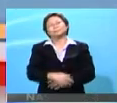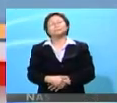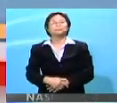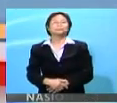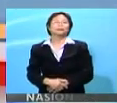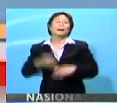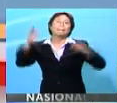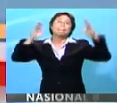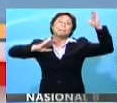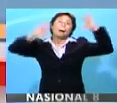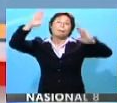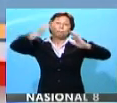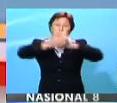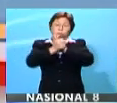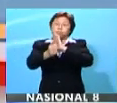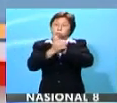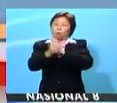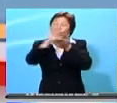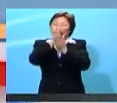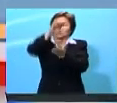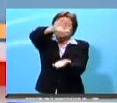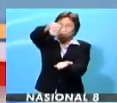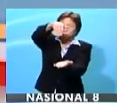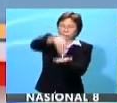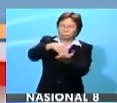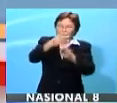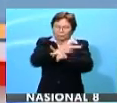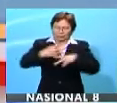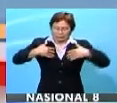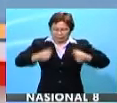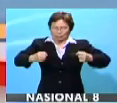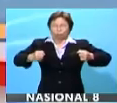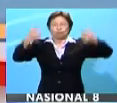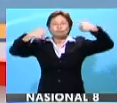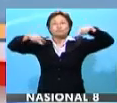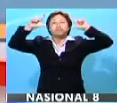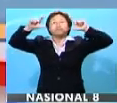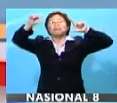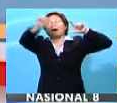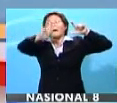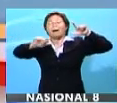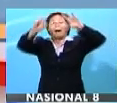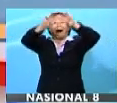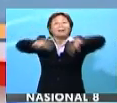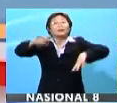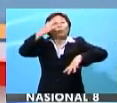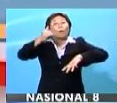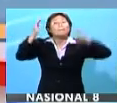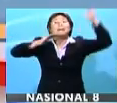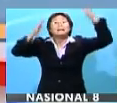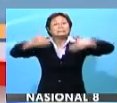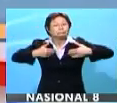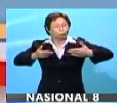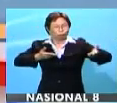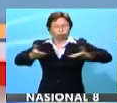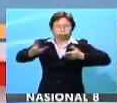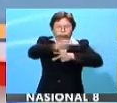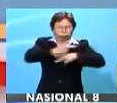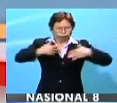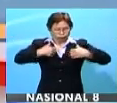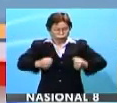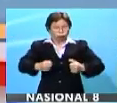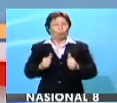Malaysia mempunyai potensi besar untuk menjadi hak penjagaan kesihatan terkemuka di rantau ASEAN ini kerana negara mempunyai perkhidmatan penjagaan